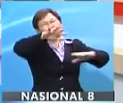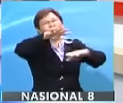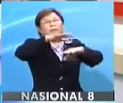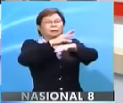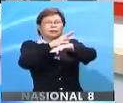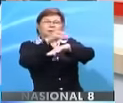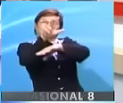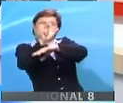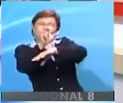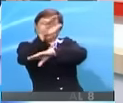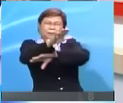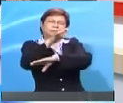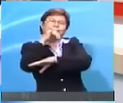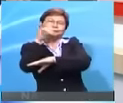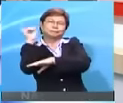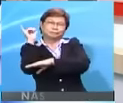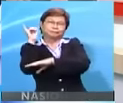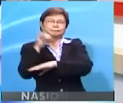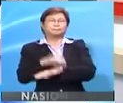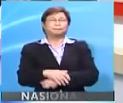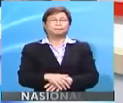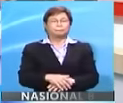630 petang